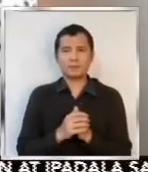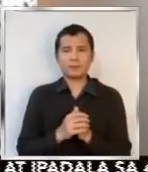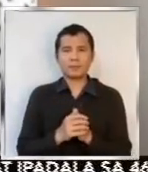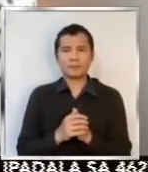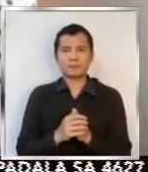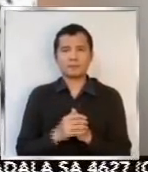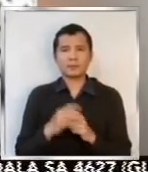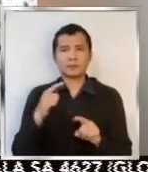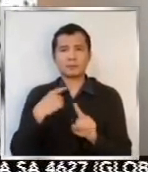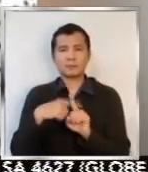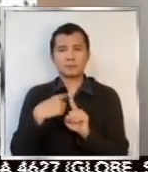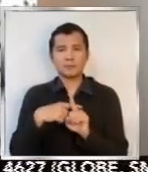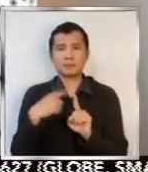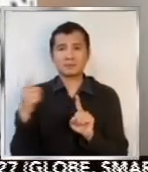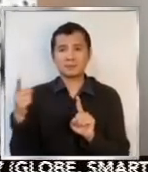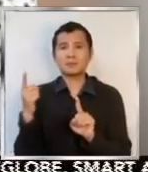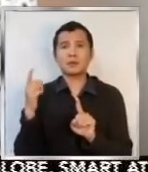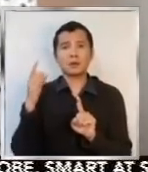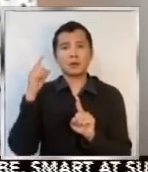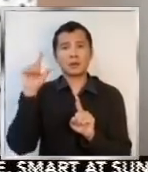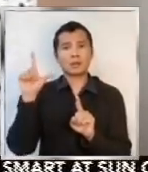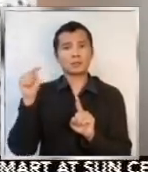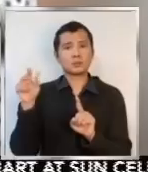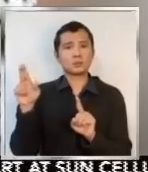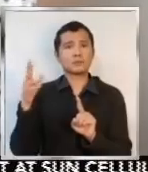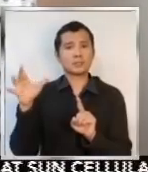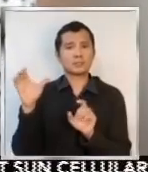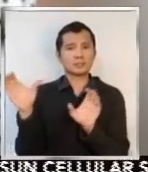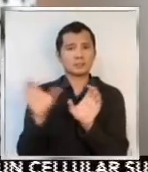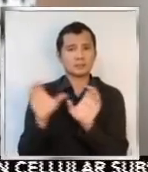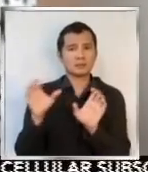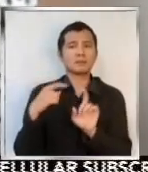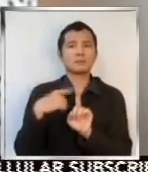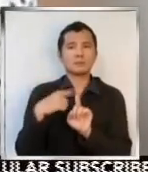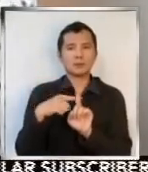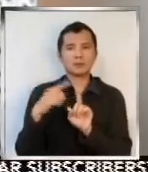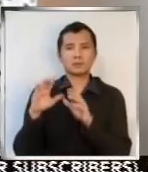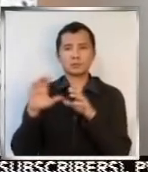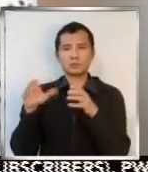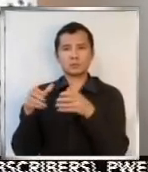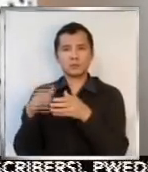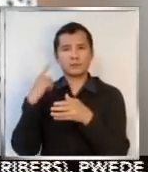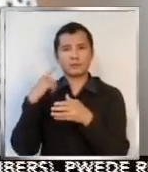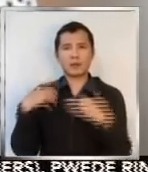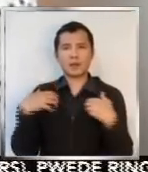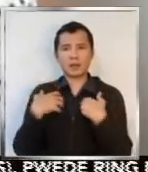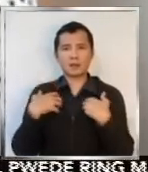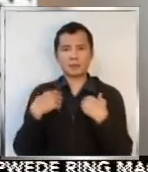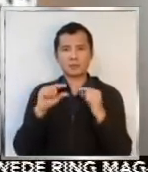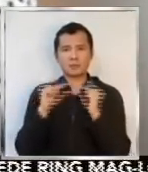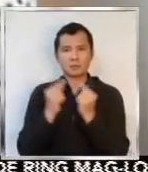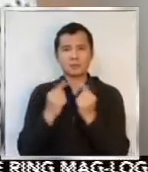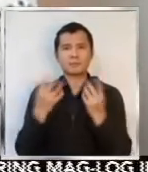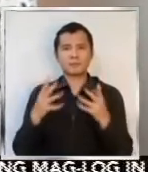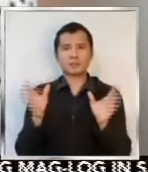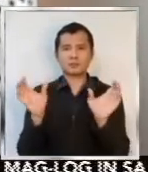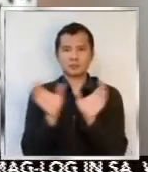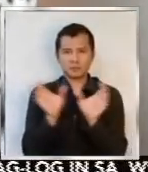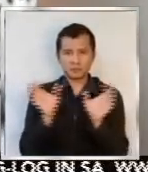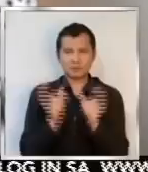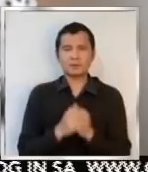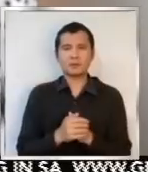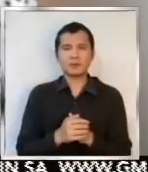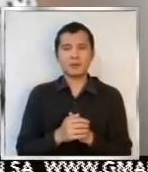deputized by the local government unit at saka ng Bureau of Animal Industry. At ito ay dapat gawin away